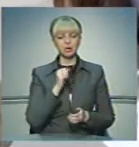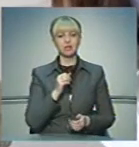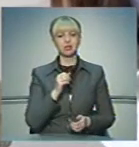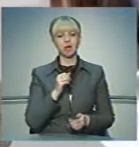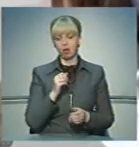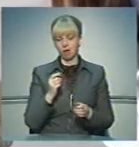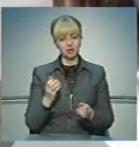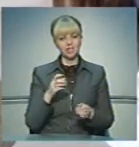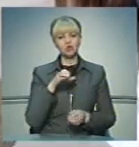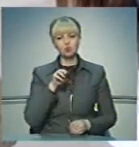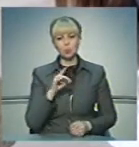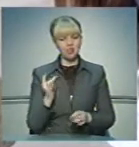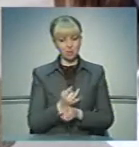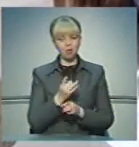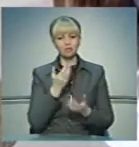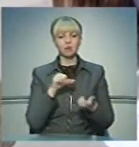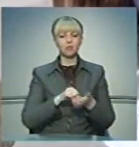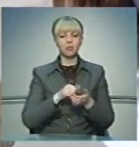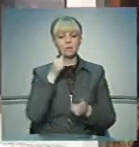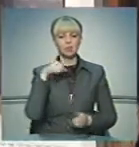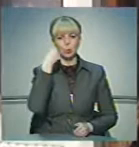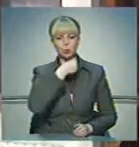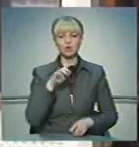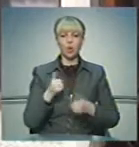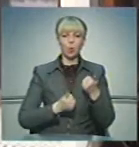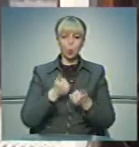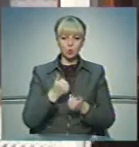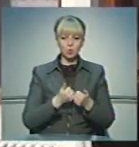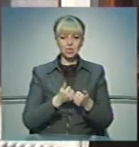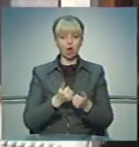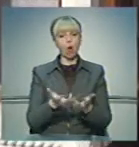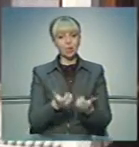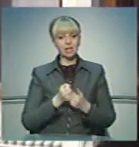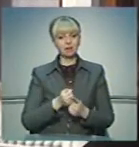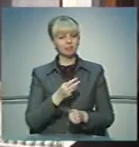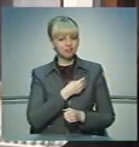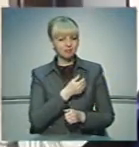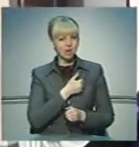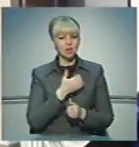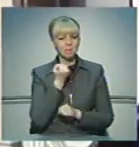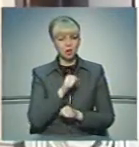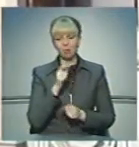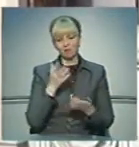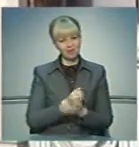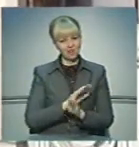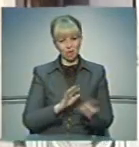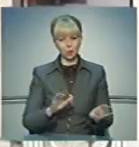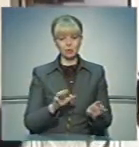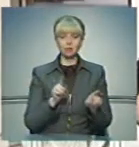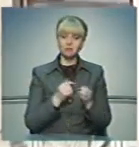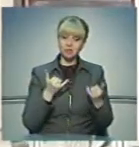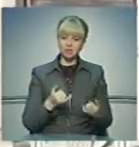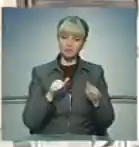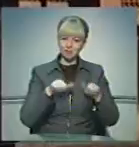не вперше. Дівчина вже брала участь минулого року в конкурсі, але отримати бажану перемогу їй не вдалося. Отож,